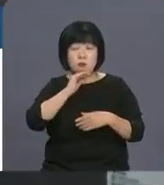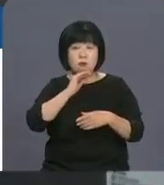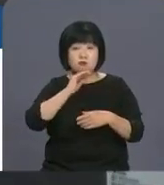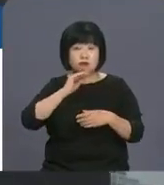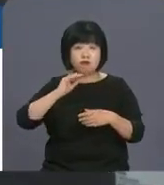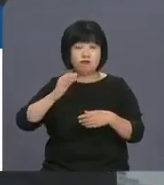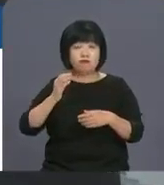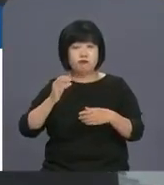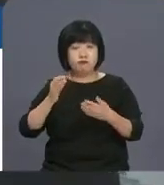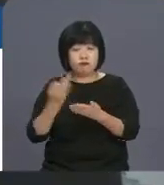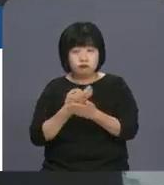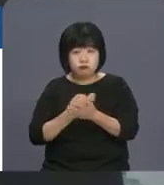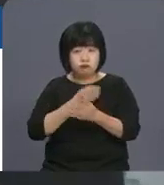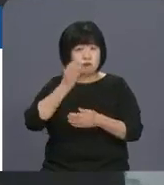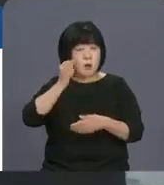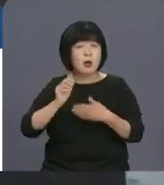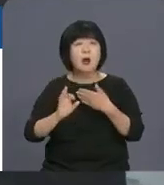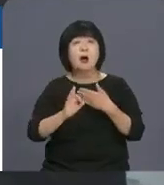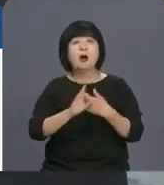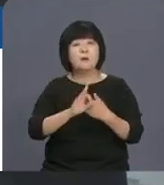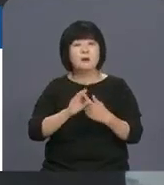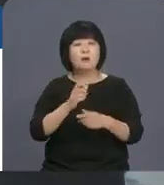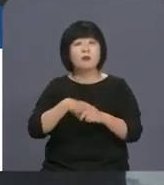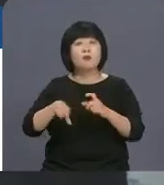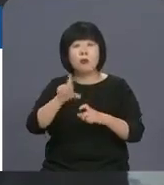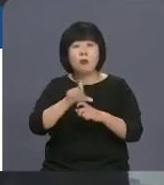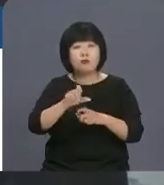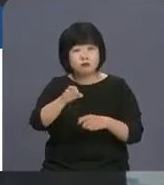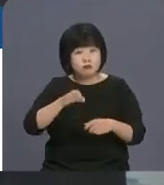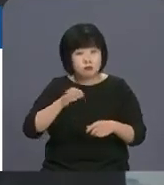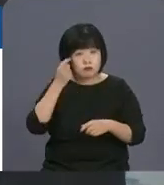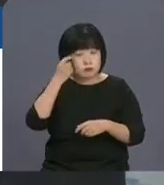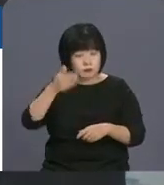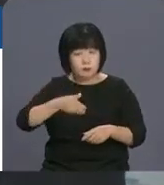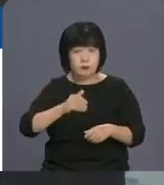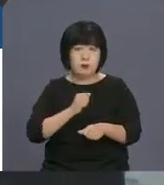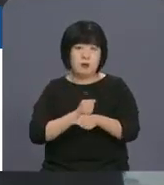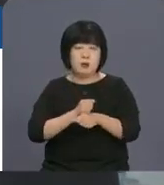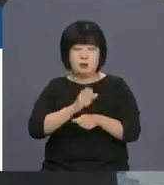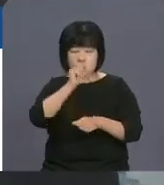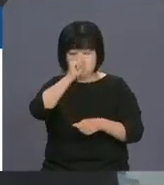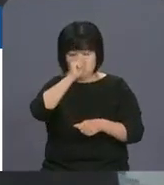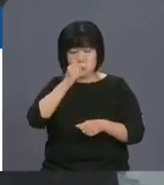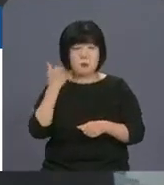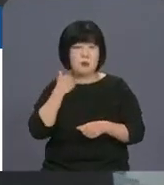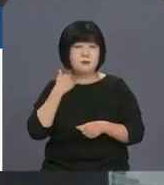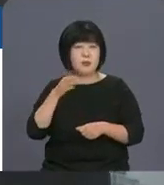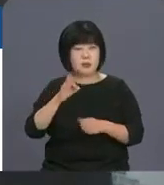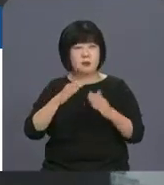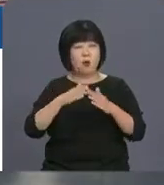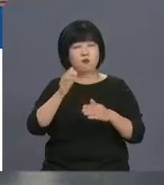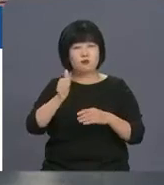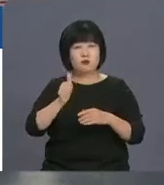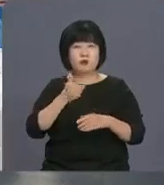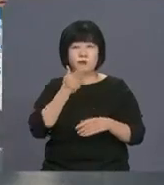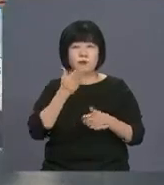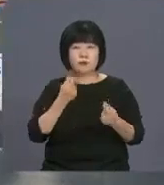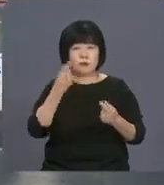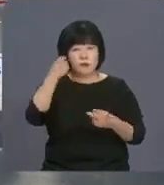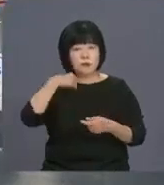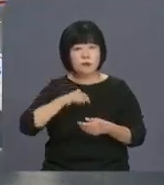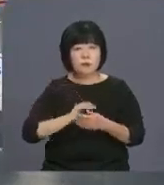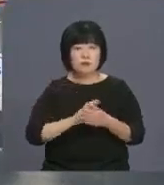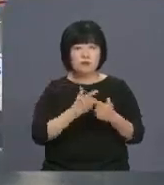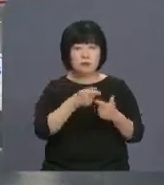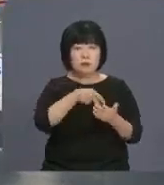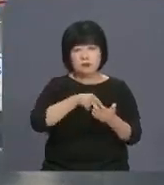말을 하시는 상황이니까 저희에게는 착한 뭐 임대인 뭐 이런 거는 건물주는 없는 것 같아요.